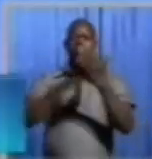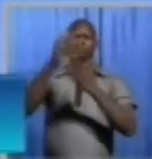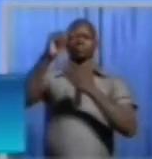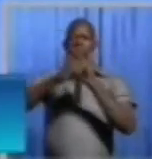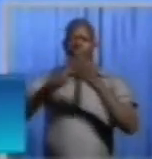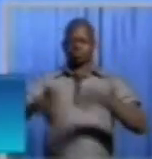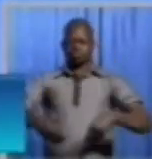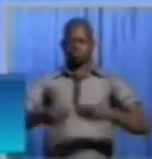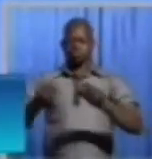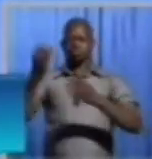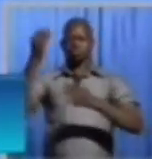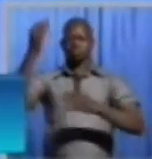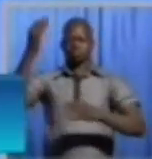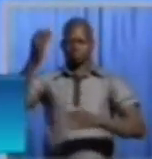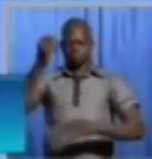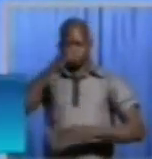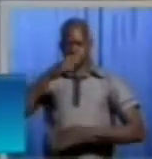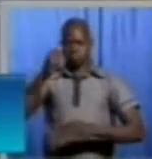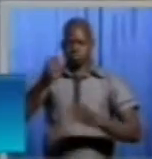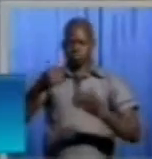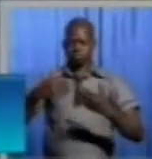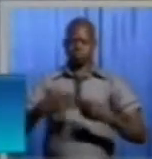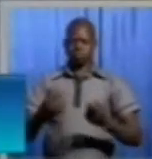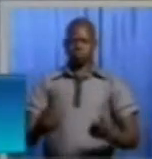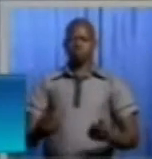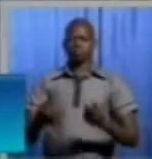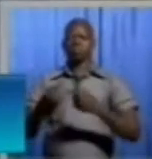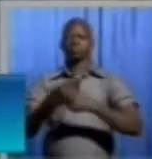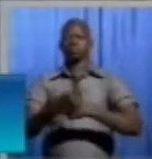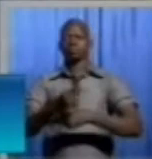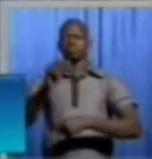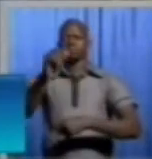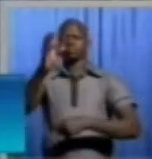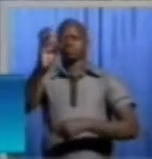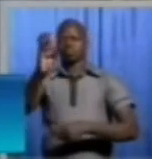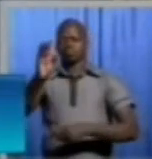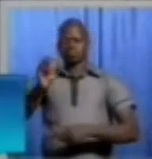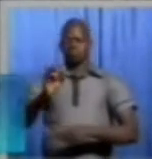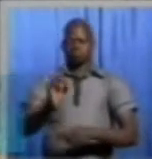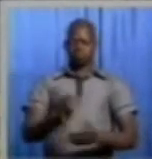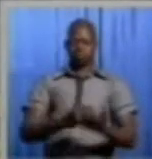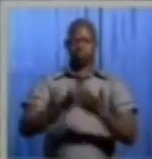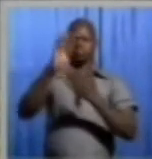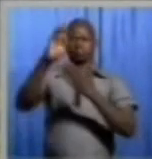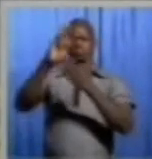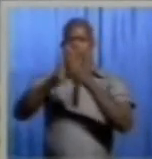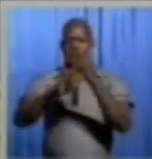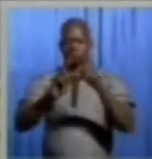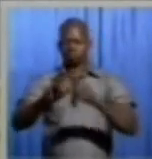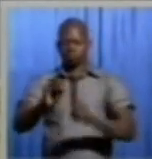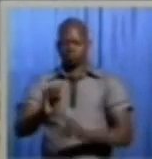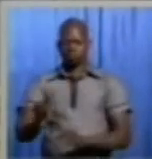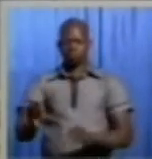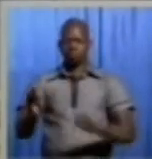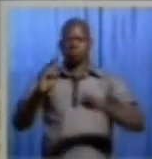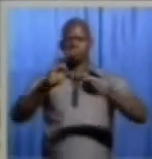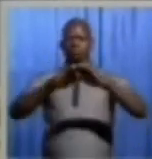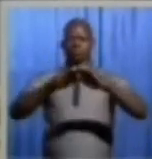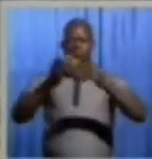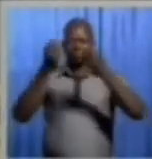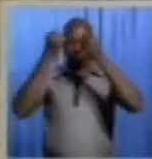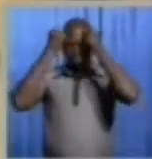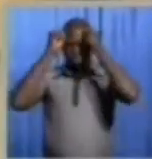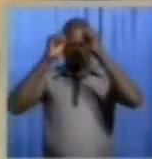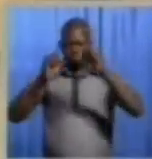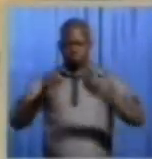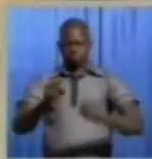offrir. Le forum Africalia se tient du 26 au 28 février 2014 à Ouagadougou. Il sera placé sous la présidence du